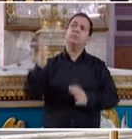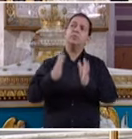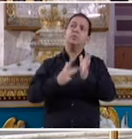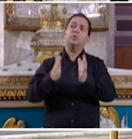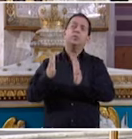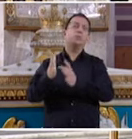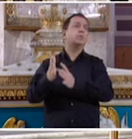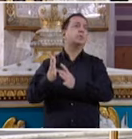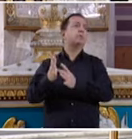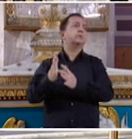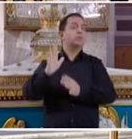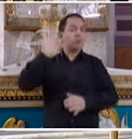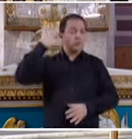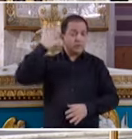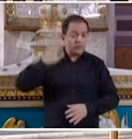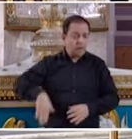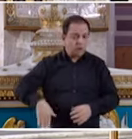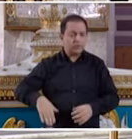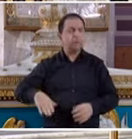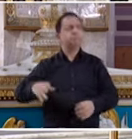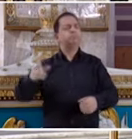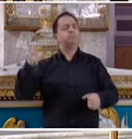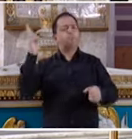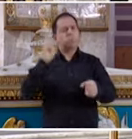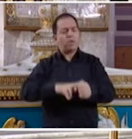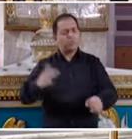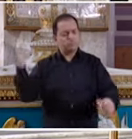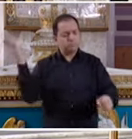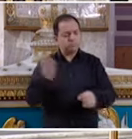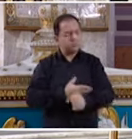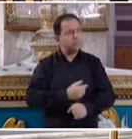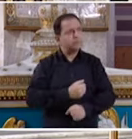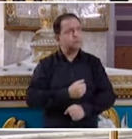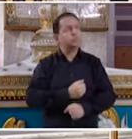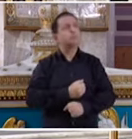βασάνους, δια Χριστόν τους εντός σου